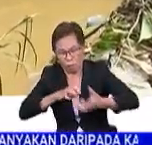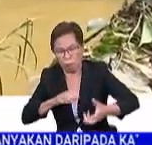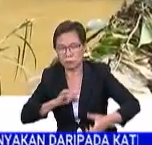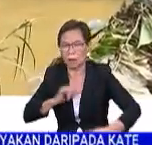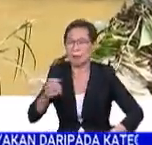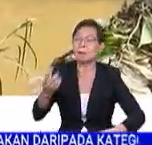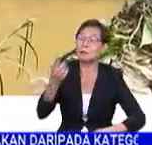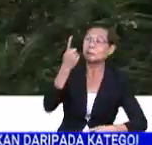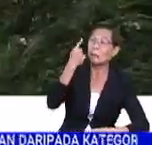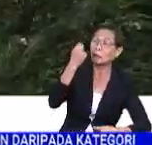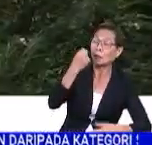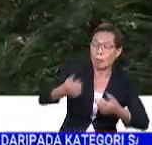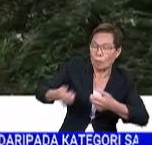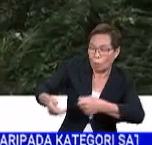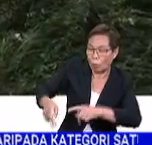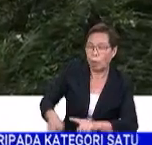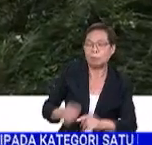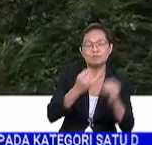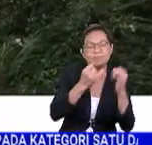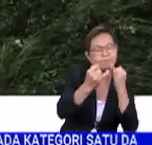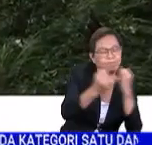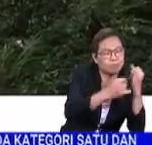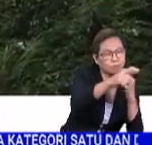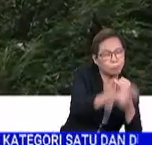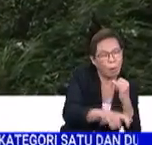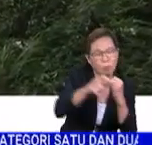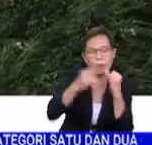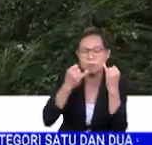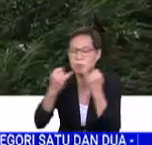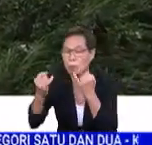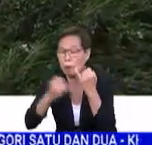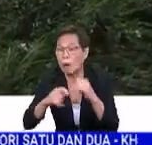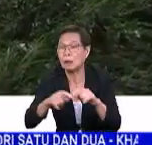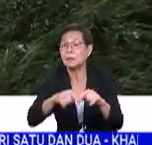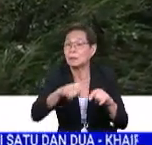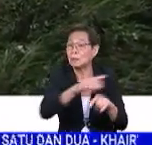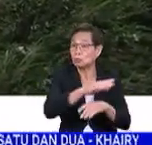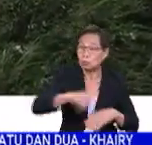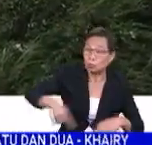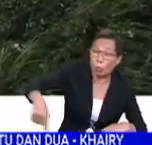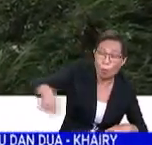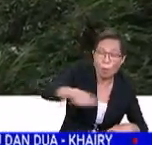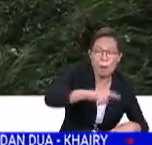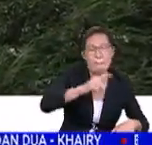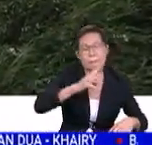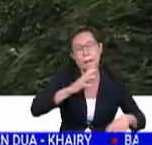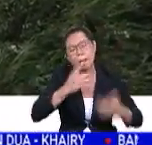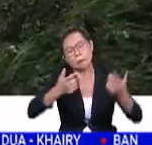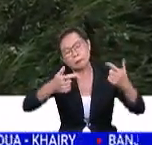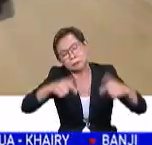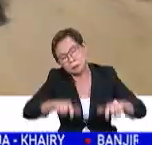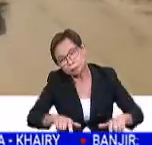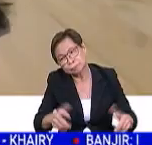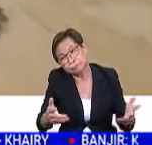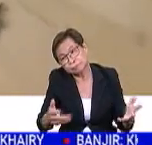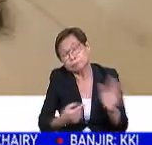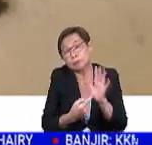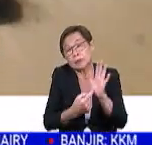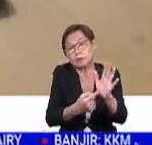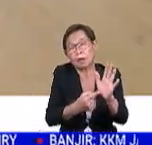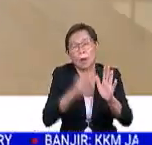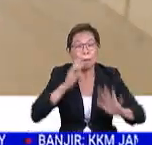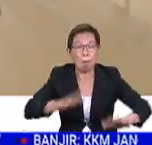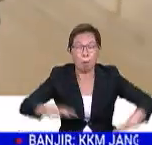Saya juga sebentar tadi berpeluang untuk menemubual beberapa orang penduduk di kawasan ini dan rata-ratanya menyatakan kejadian ini merupakan